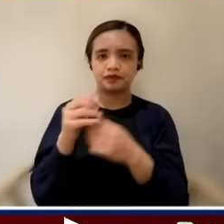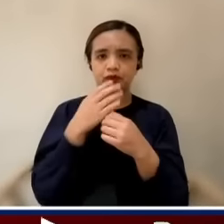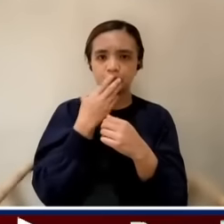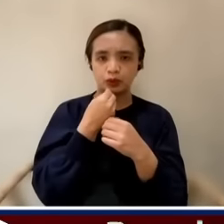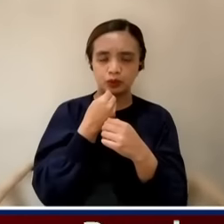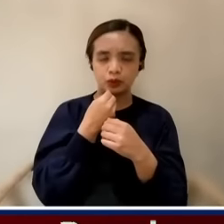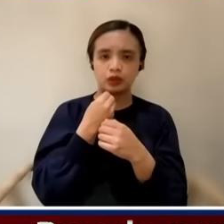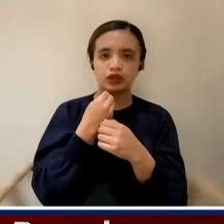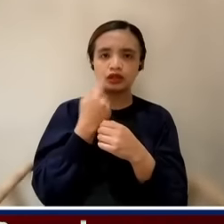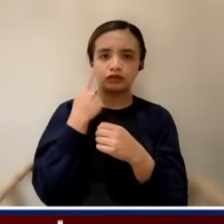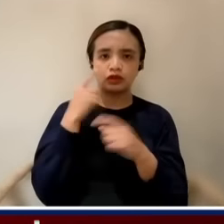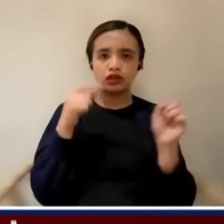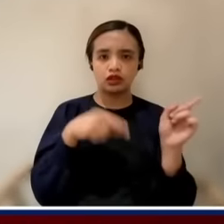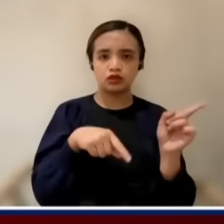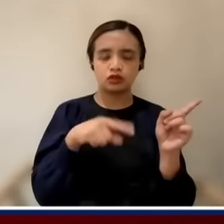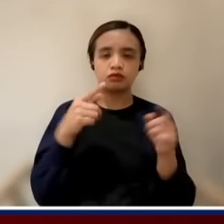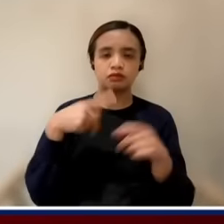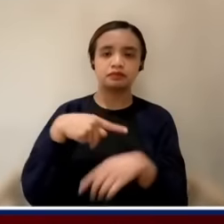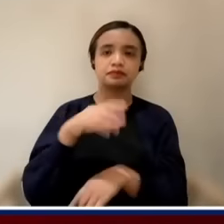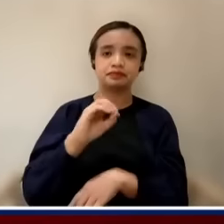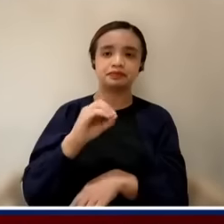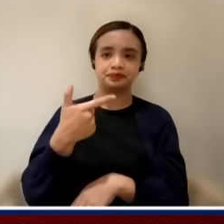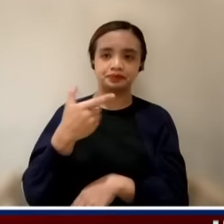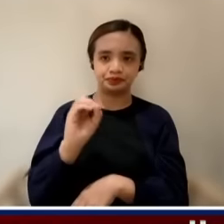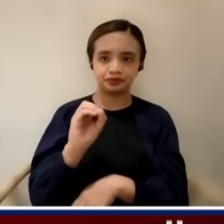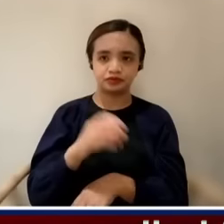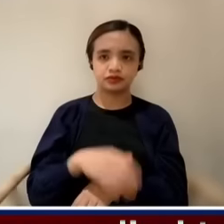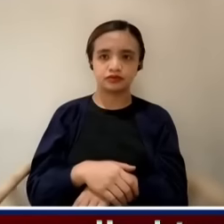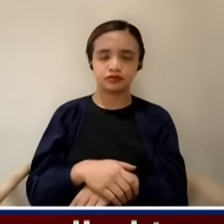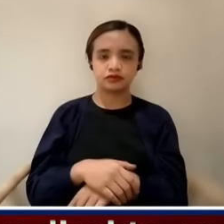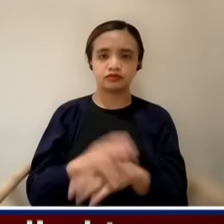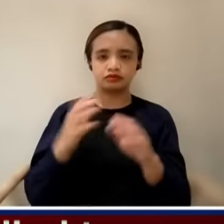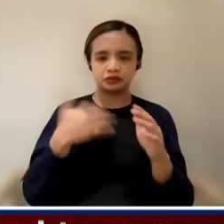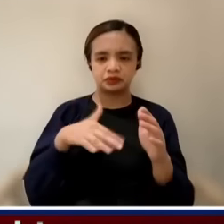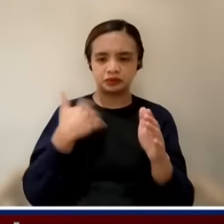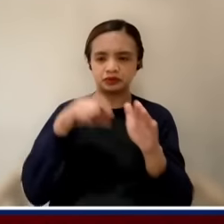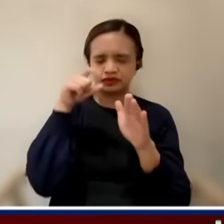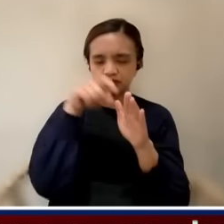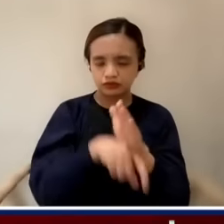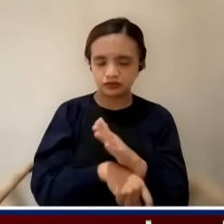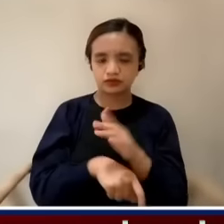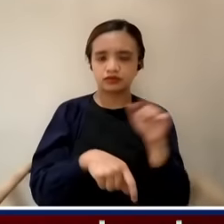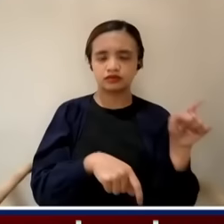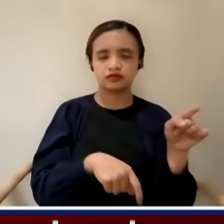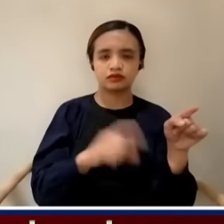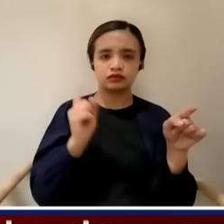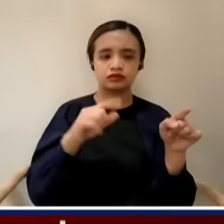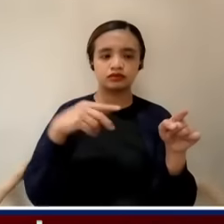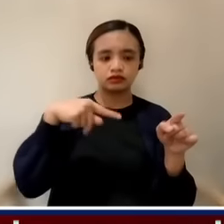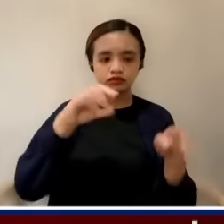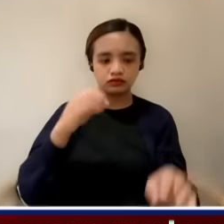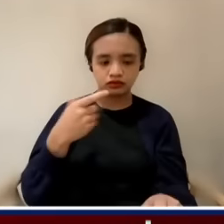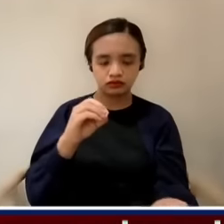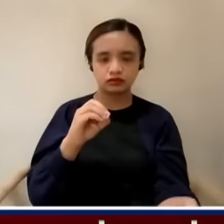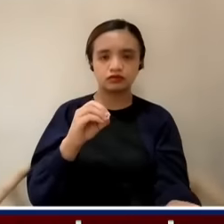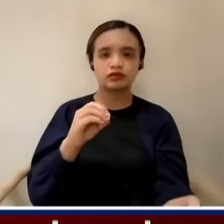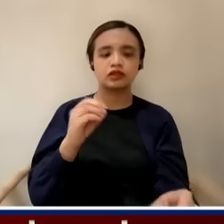nagpapadrino para dito sa mga pogo na ito. How deep and how far does this web of pogos and pogo politics